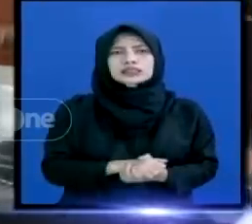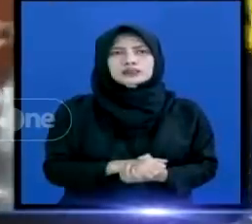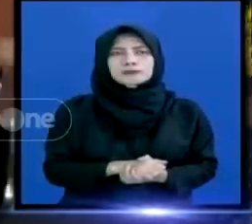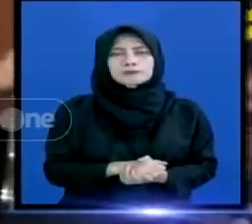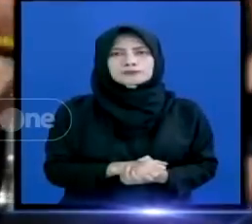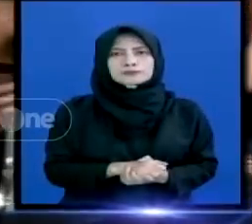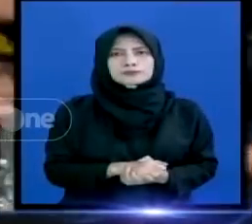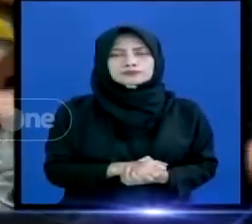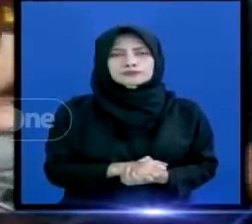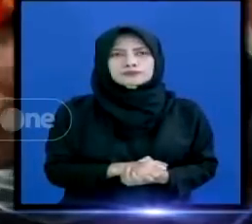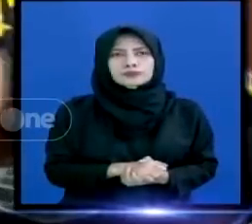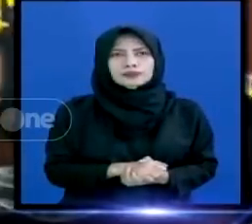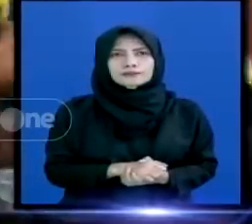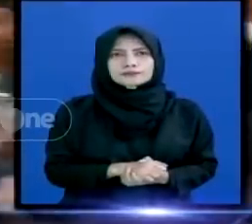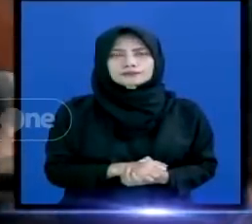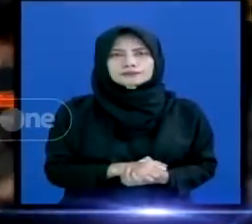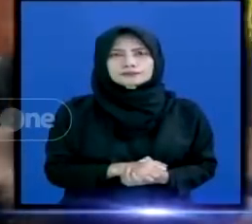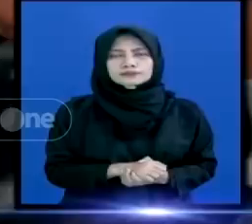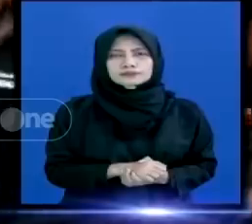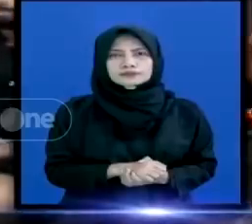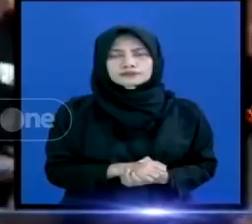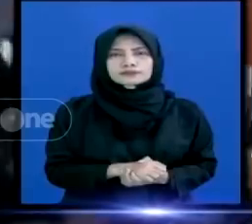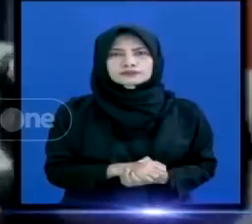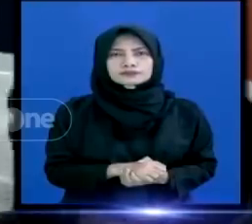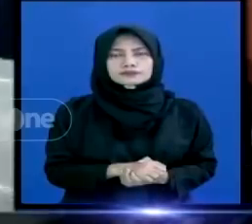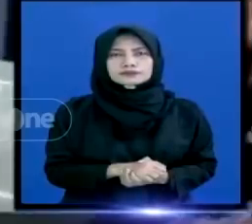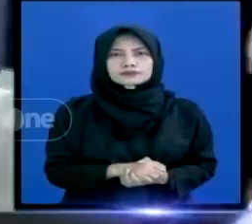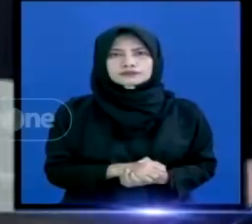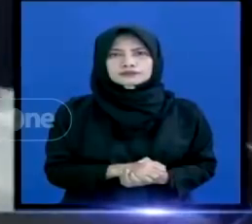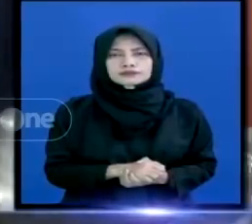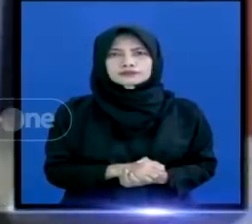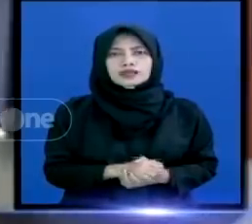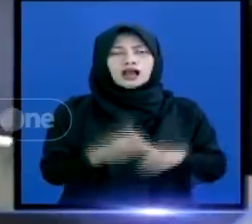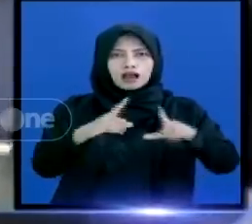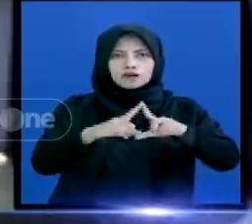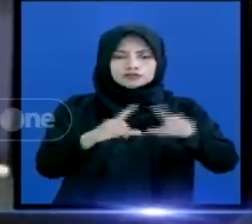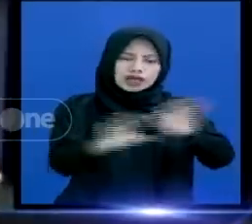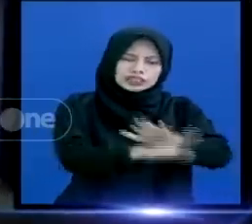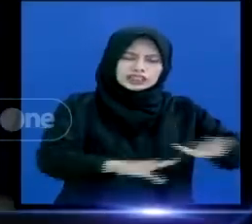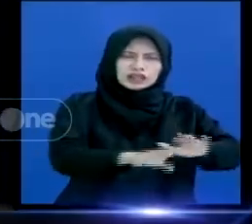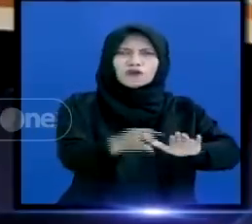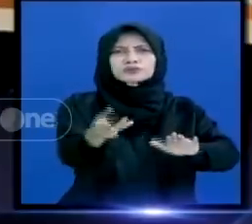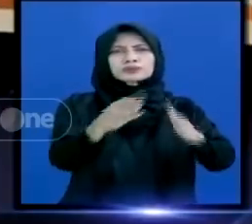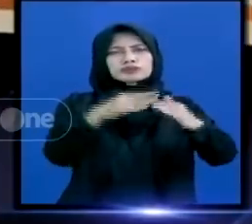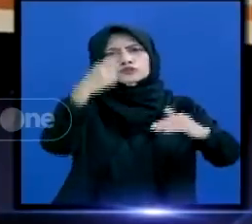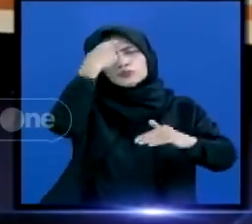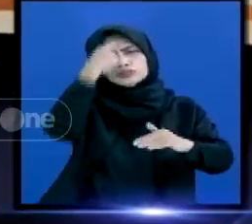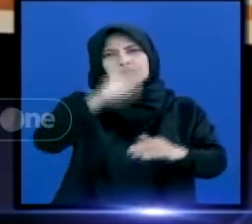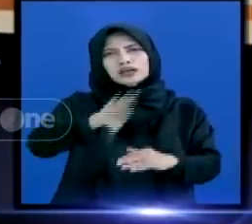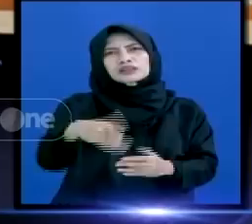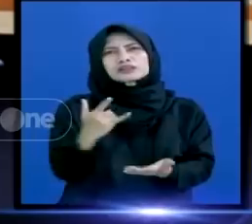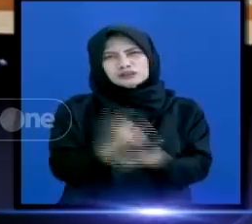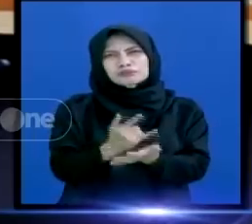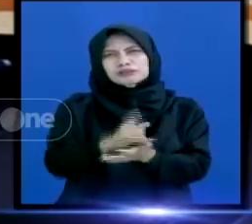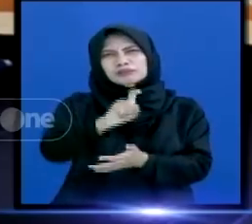Dorna Sport, selaku penanggung jawab event, almarhum sempat mendapat penanganan di rumah sakit. Namun nyawanya tidak tertolong akibat